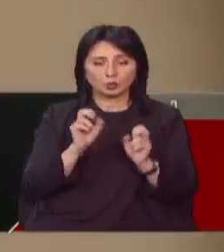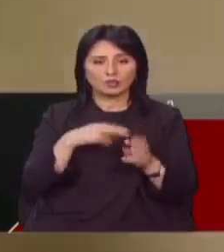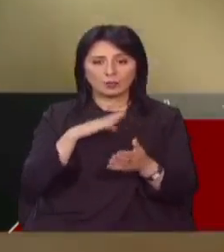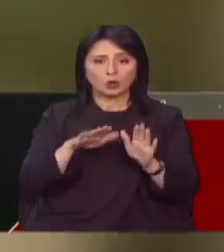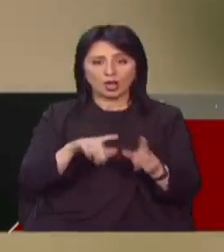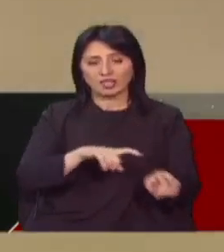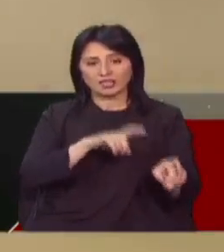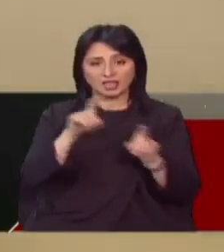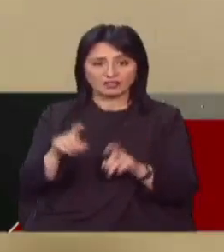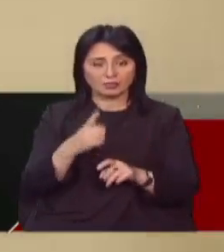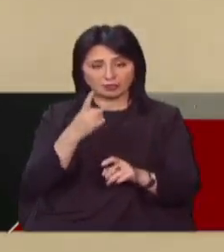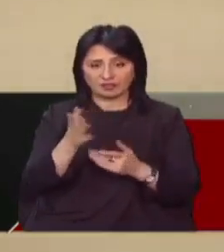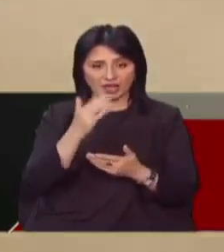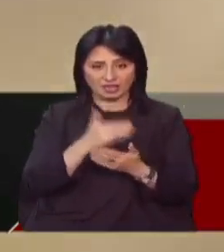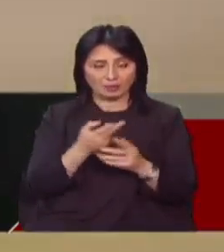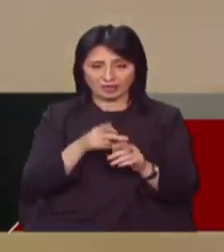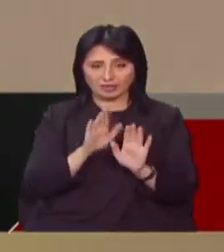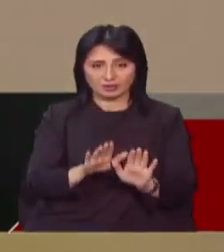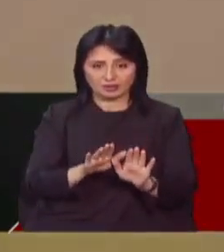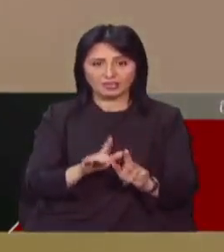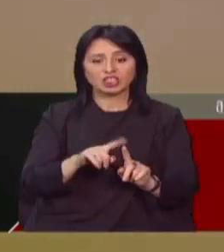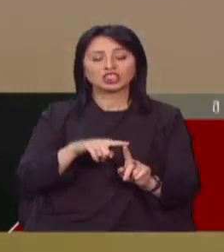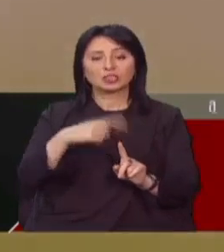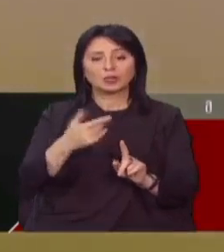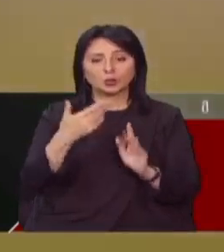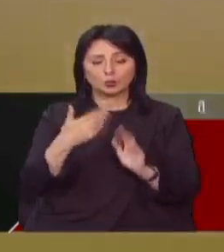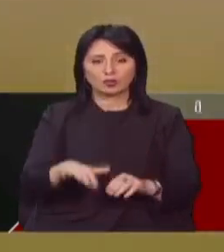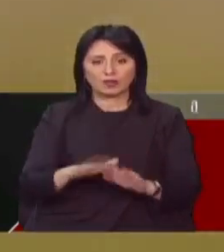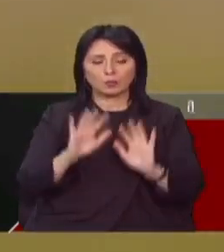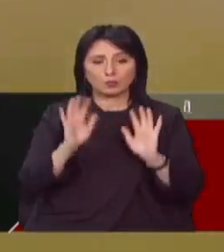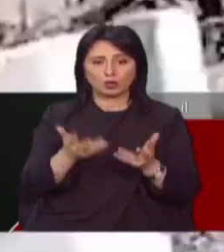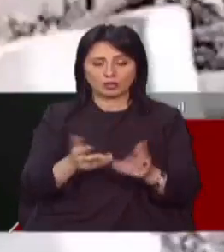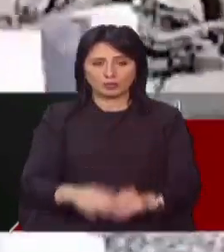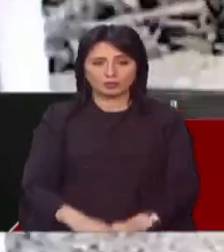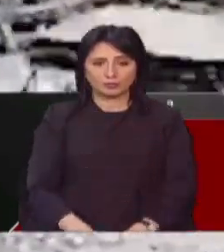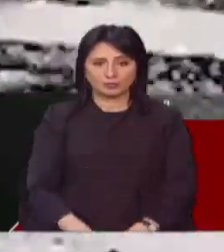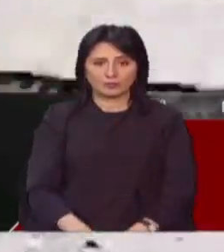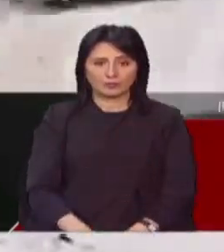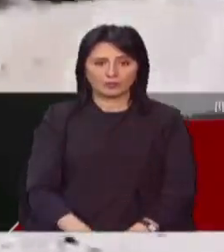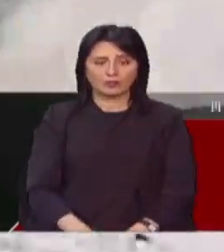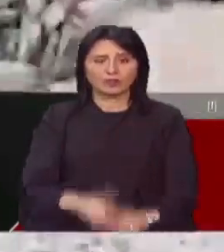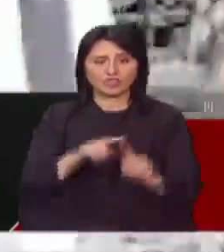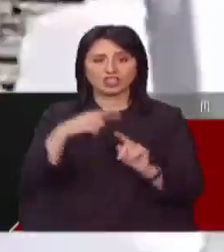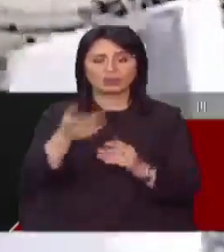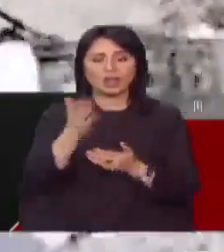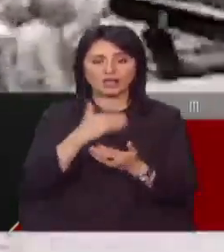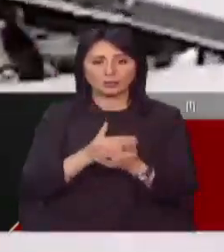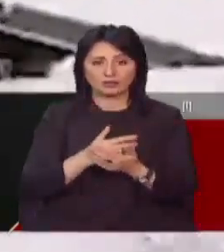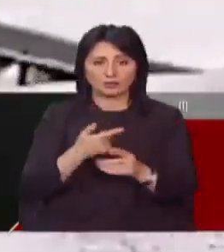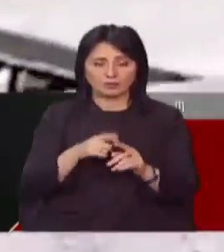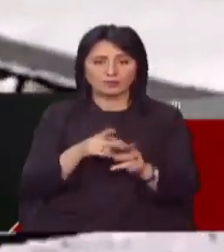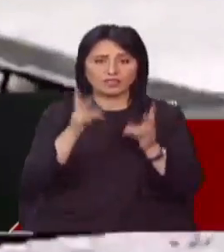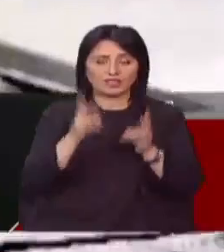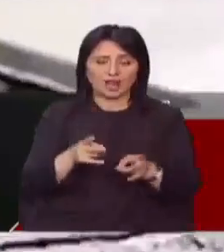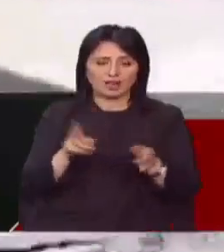ადგილზე გადმოყვანა, პირველი ეტაპი ეს არის. შემდეგ უკვე მოხდება, ეს უკვე შემდეგი ეტაპი არის, რა თქმა უნდა,